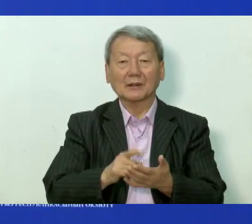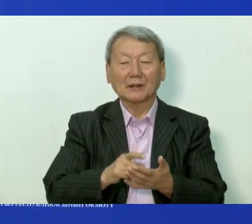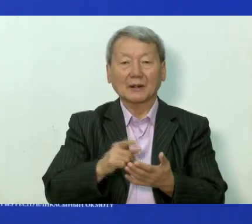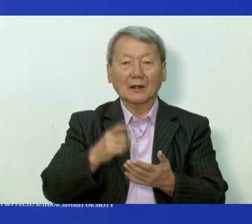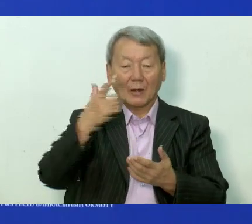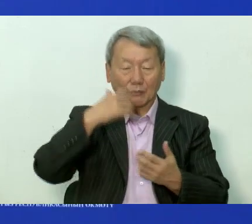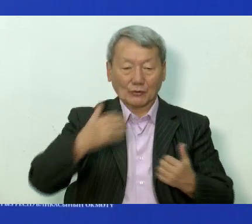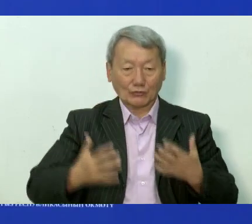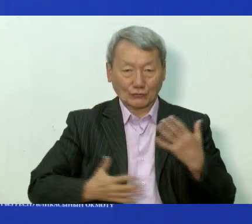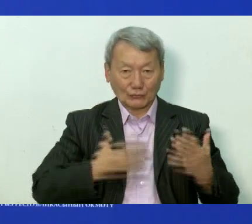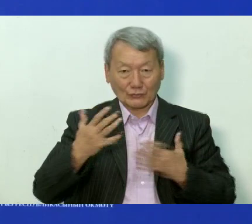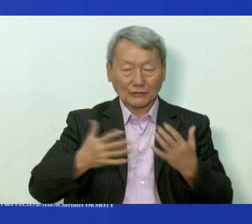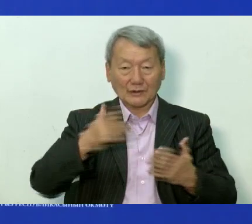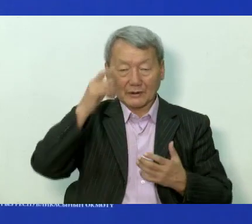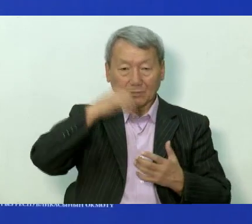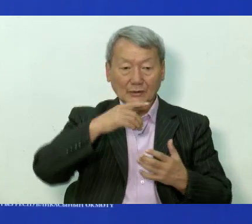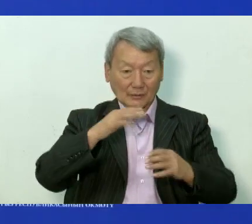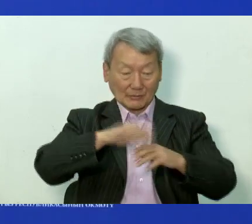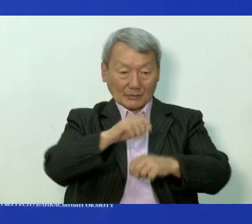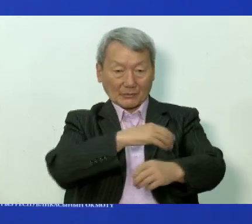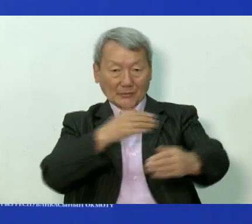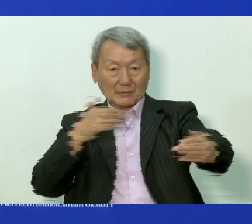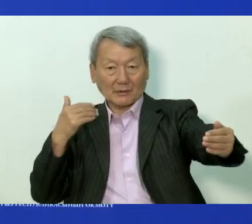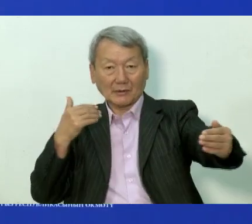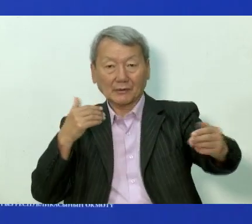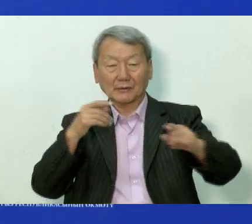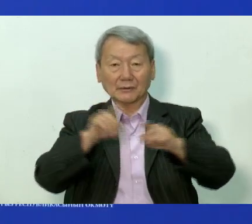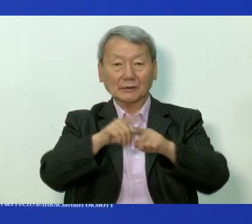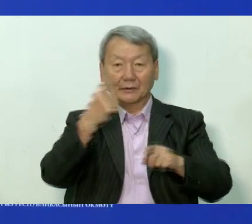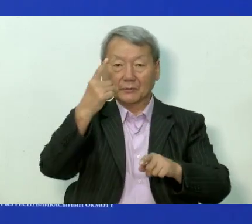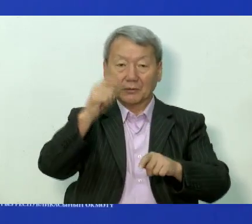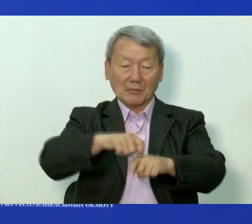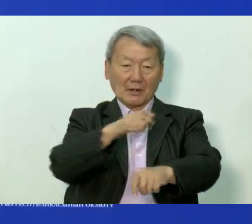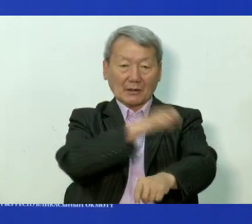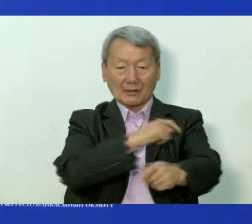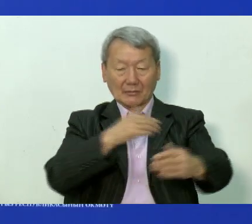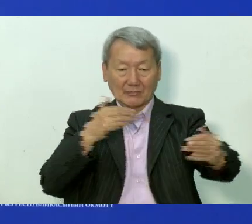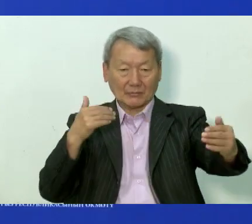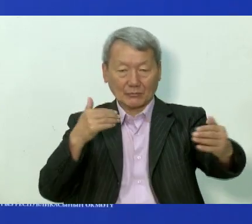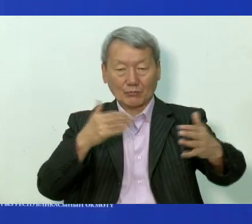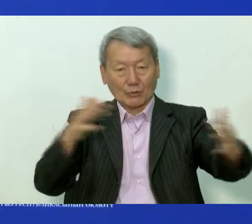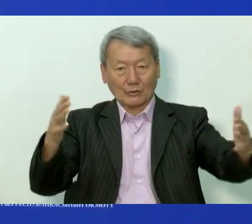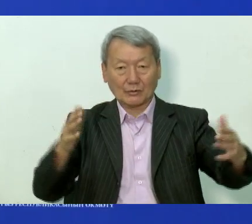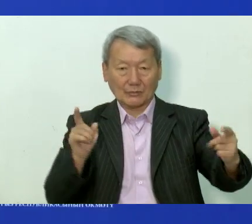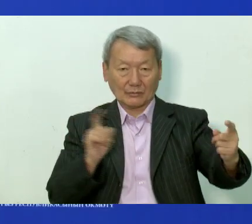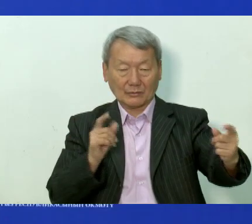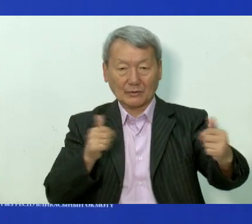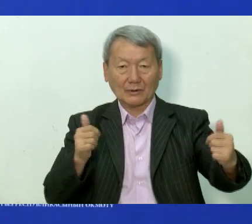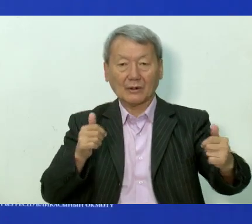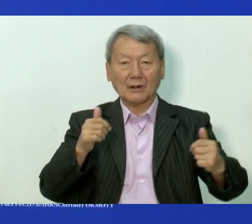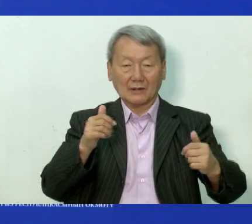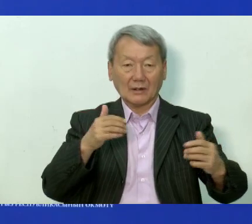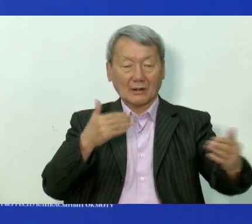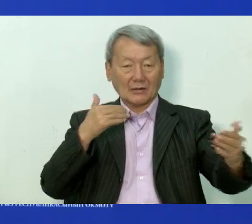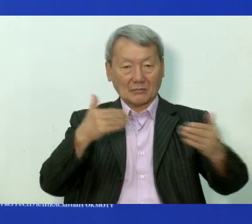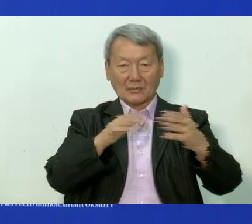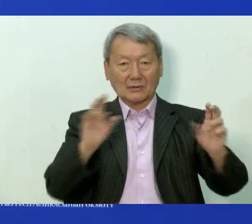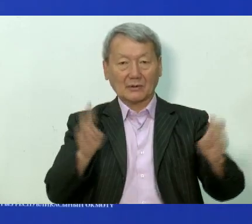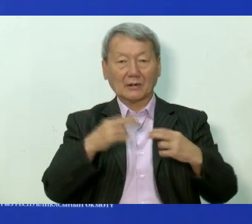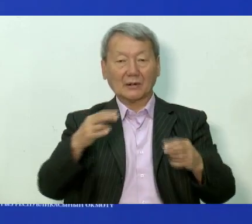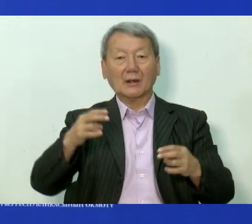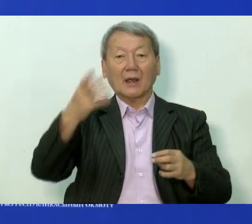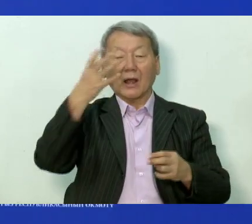Физикалық аралықты сақташ керек. Аралық 1 метрден кемемез болыш керек. Мұндан тұшқары өздік